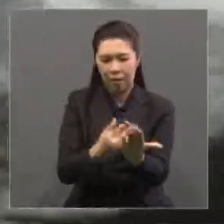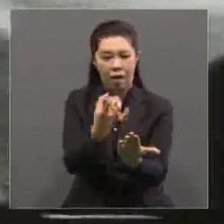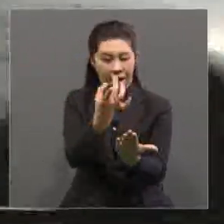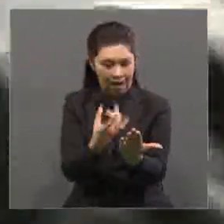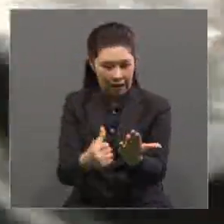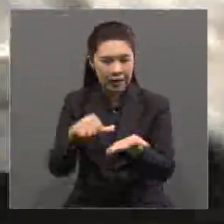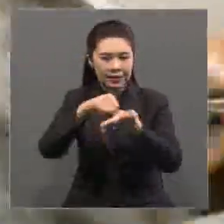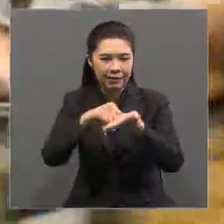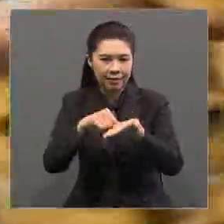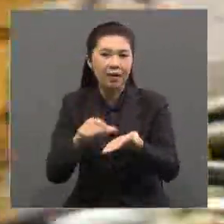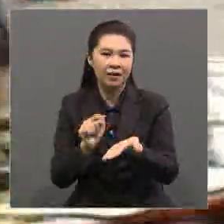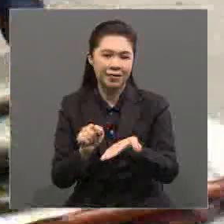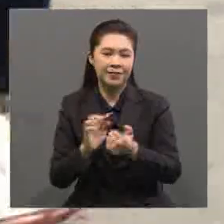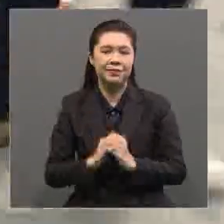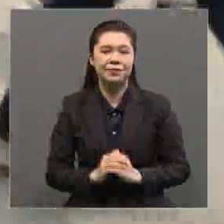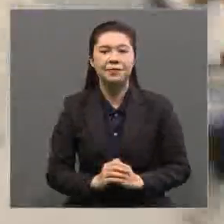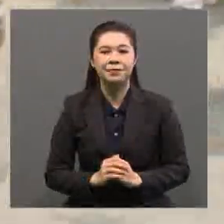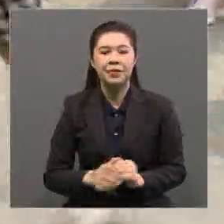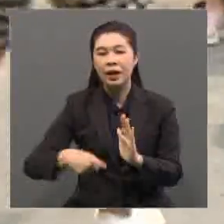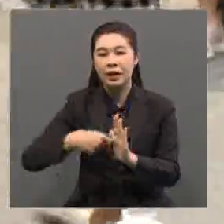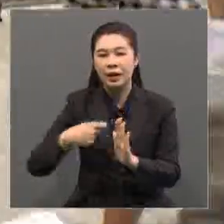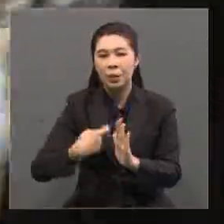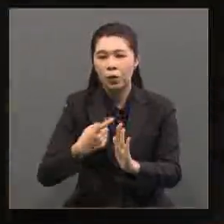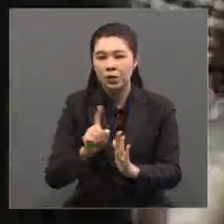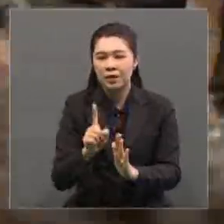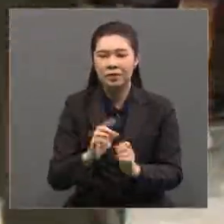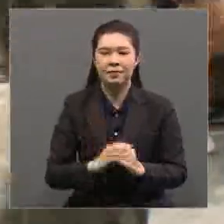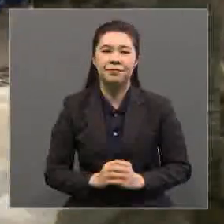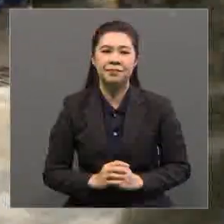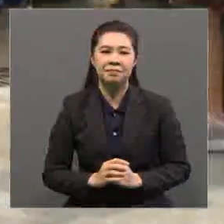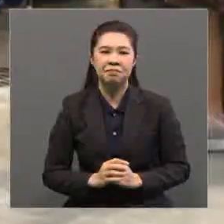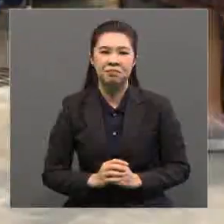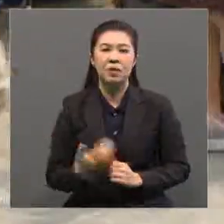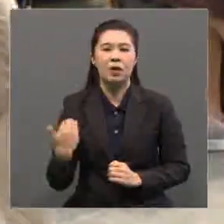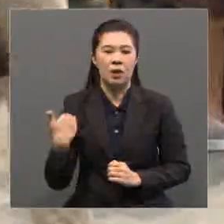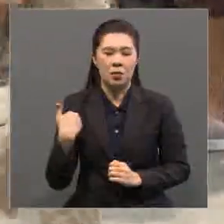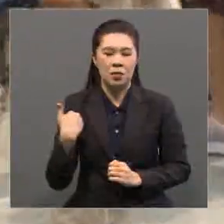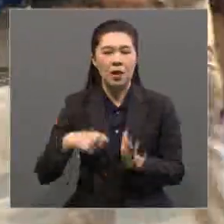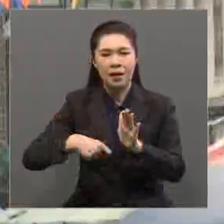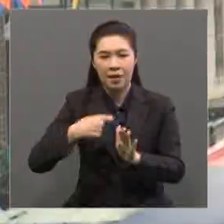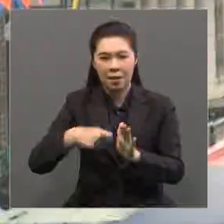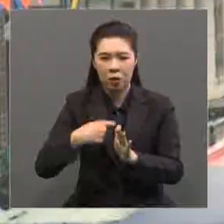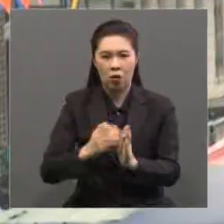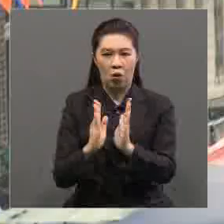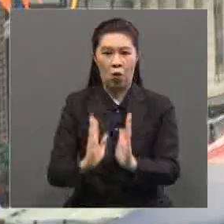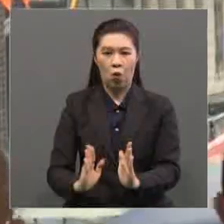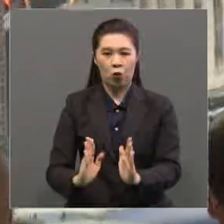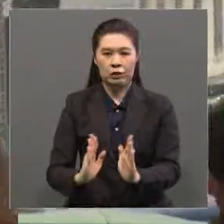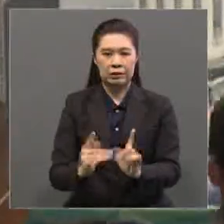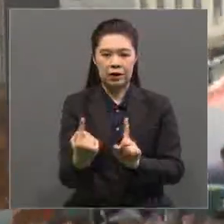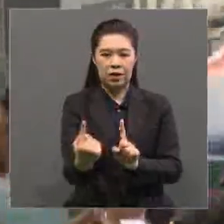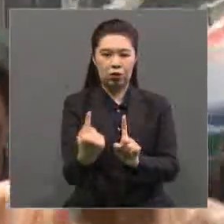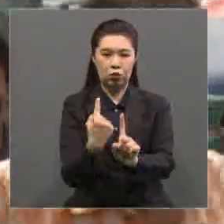เขาบอกว่าสิ่งสาเหตุอย่างหนึ่งเกิดจากการเดินสวนกันของนักท่องเที่ยวนะครับ